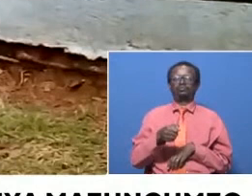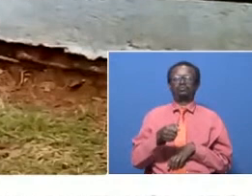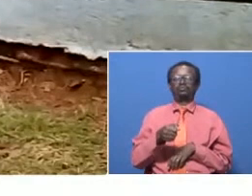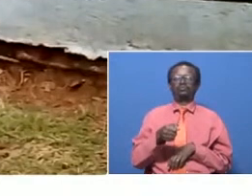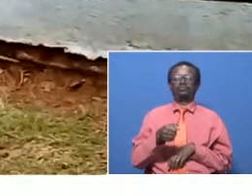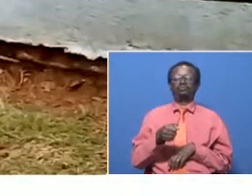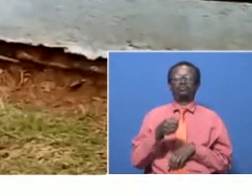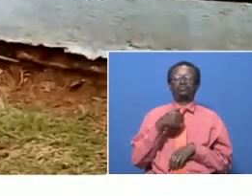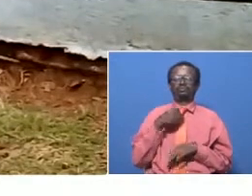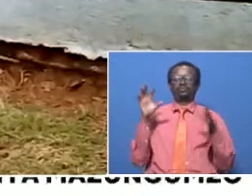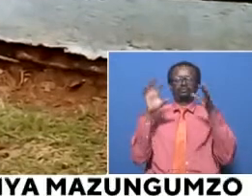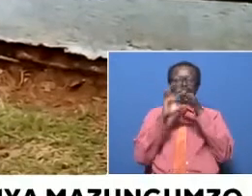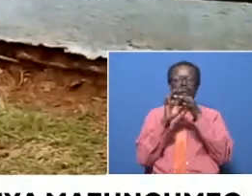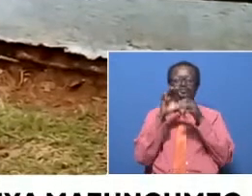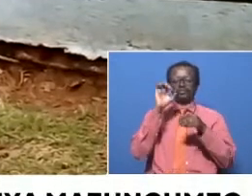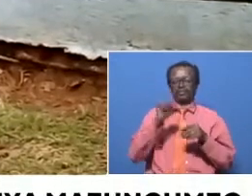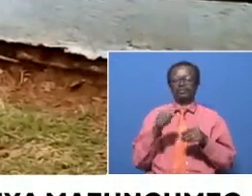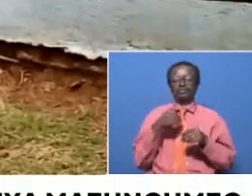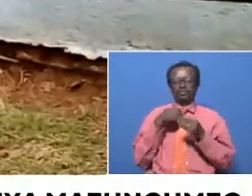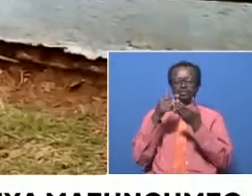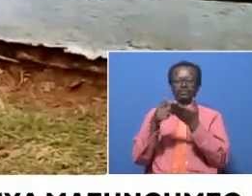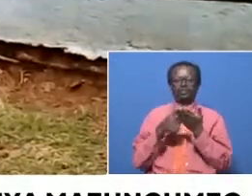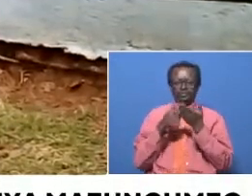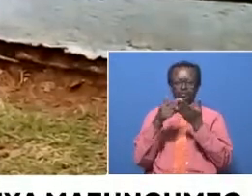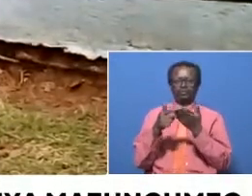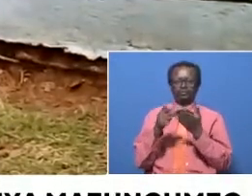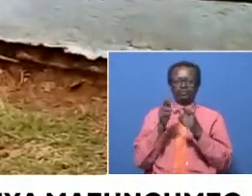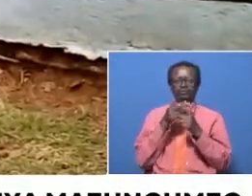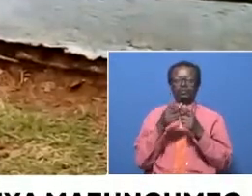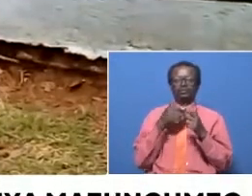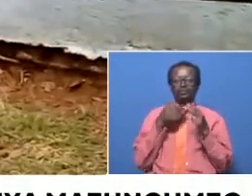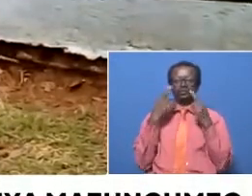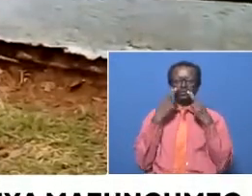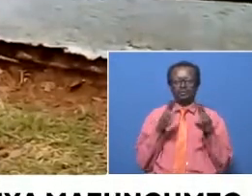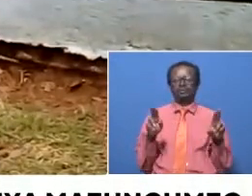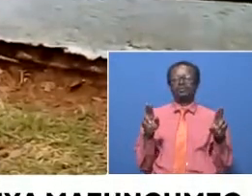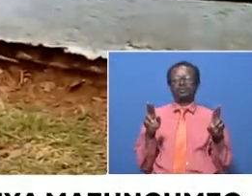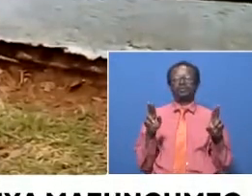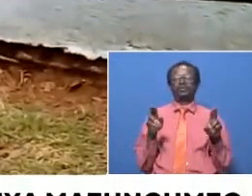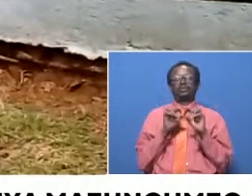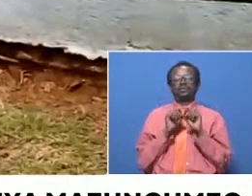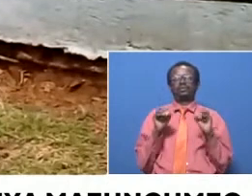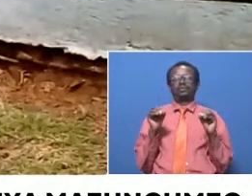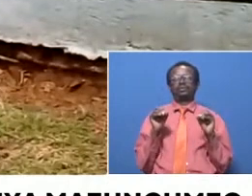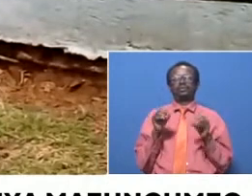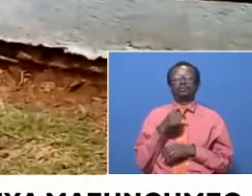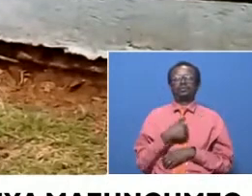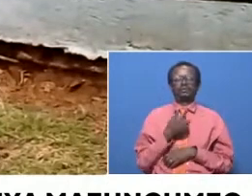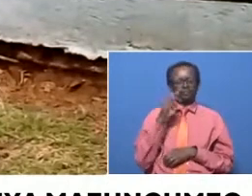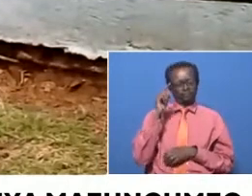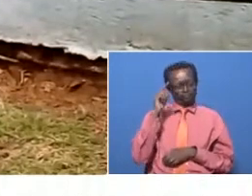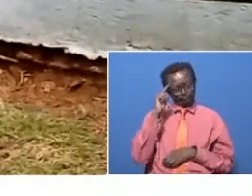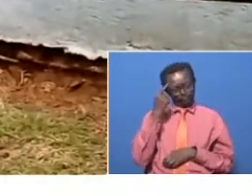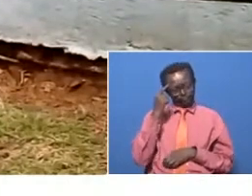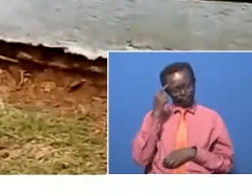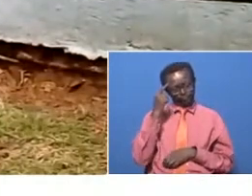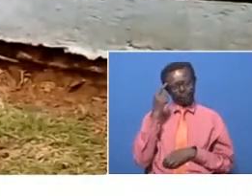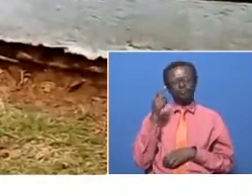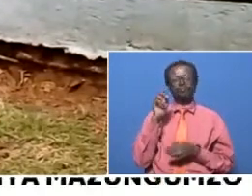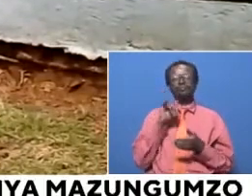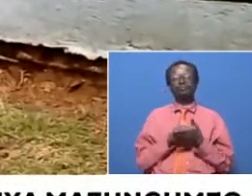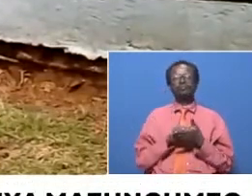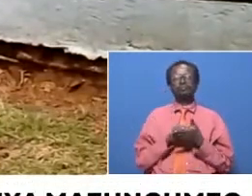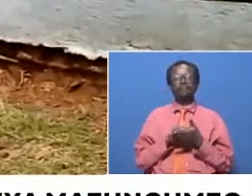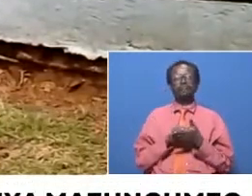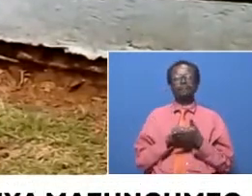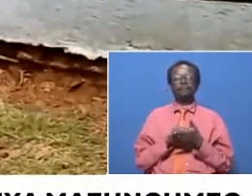mazungumzo tofauti. Mambo ni mengi yanayoleta amani, yanayoleta watu pamoja. Kwa hiyo mimi nafikiri kwamba mheshimiwa